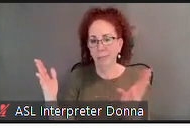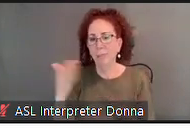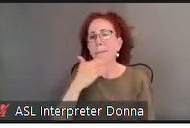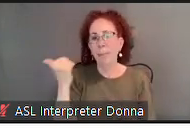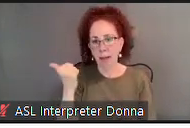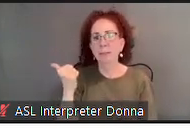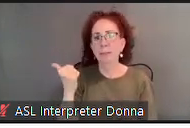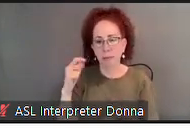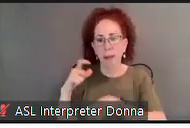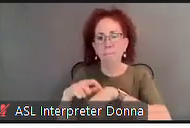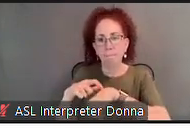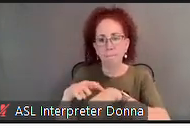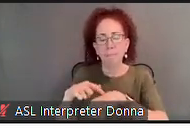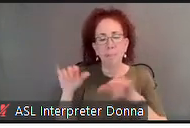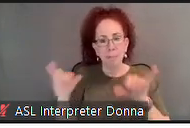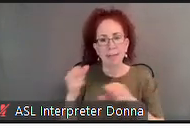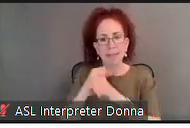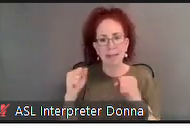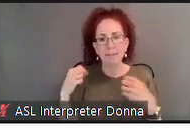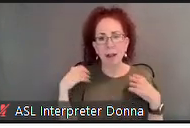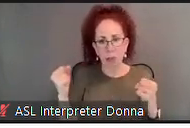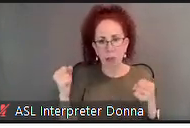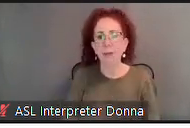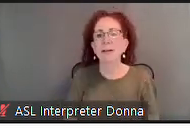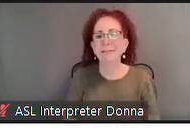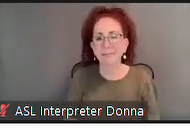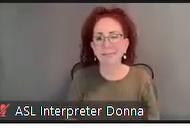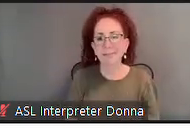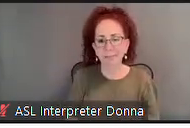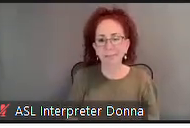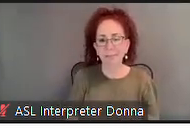避免户外运动，这样的话能够